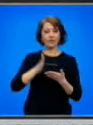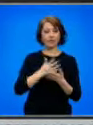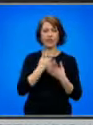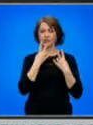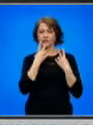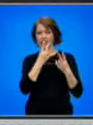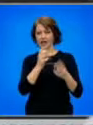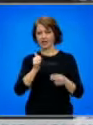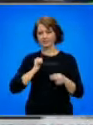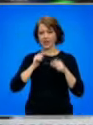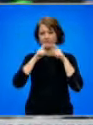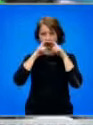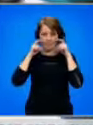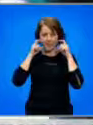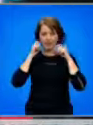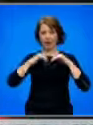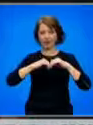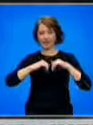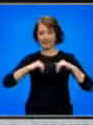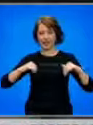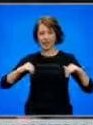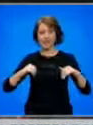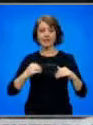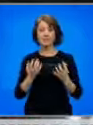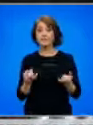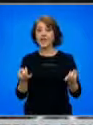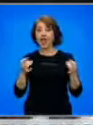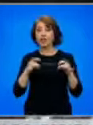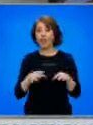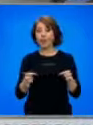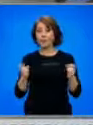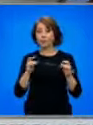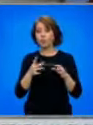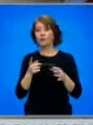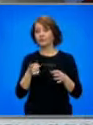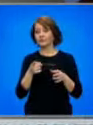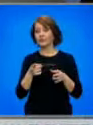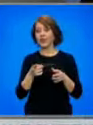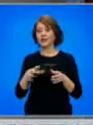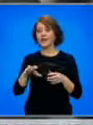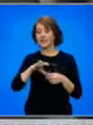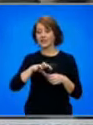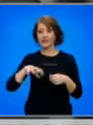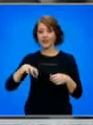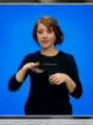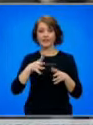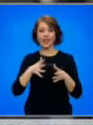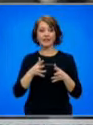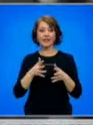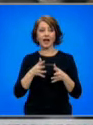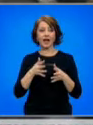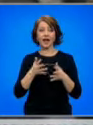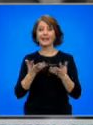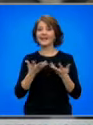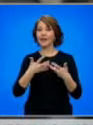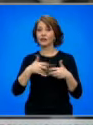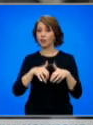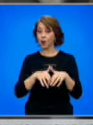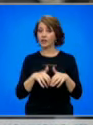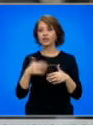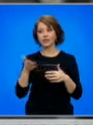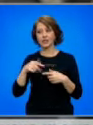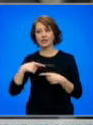на маски и спазването на дистанция. И все пак иновациите в сферата на технологиите ще изобилстват. Има цял куп